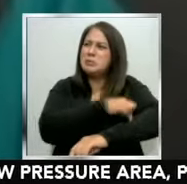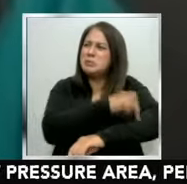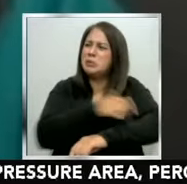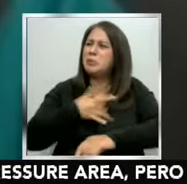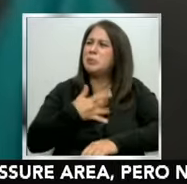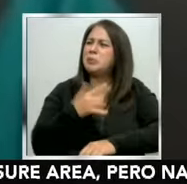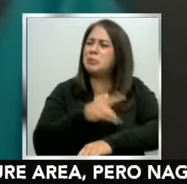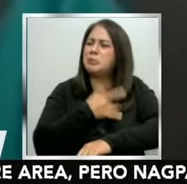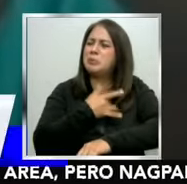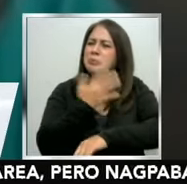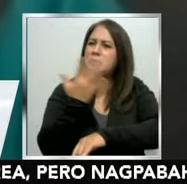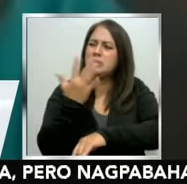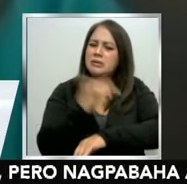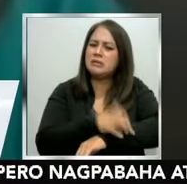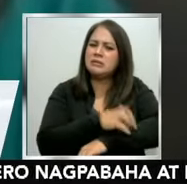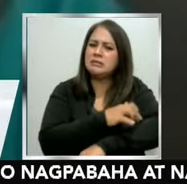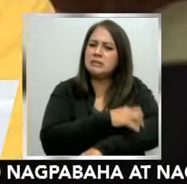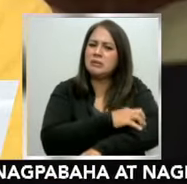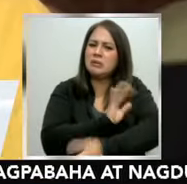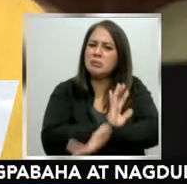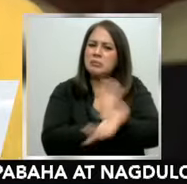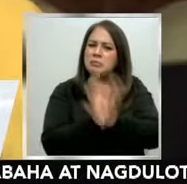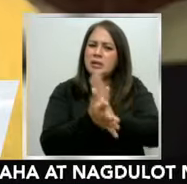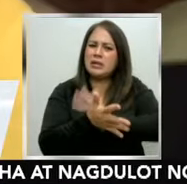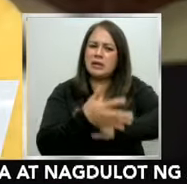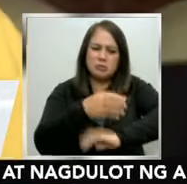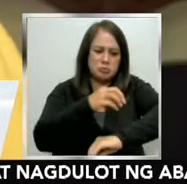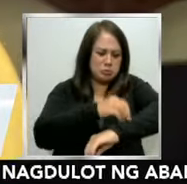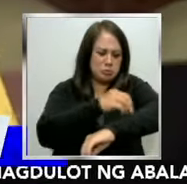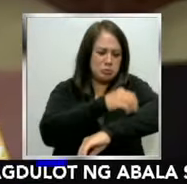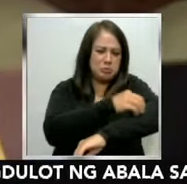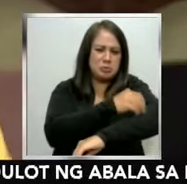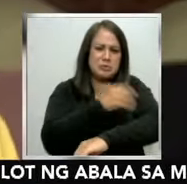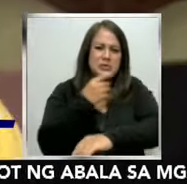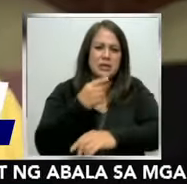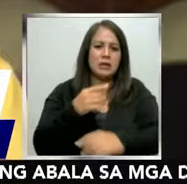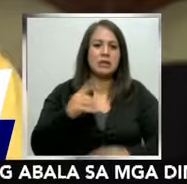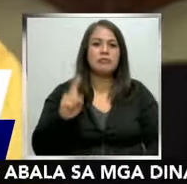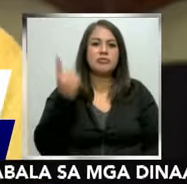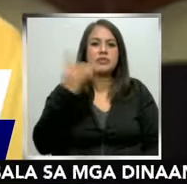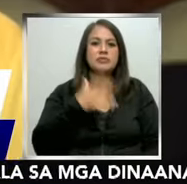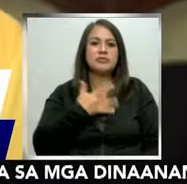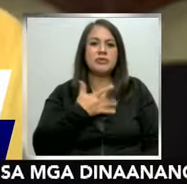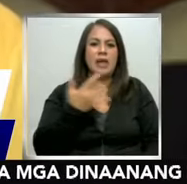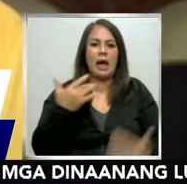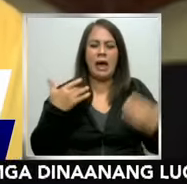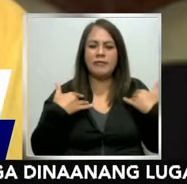Mm-hmm. And then it became rashes. I suddenly felt na there was a sudden pain